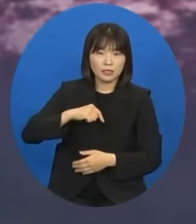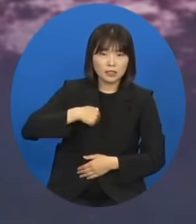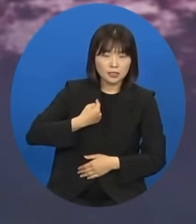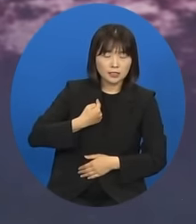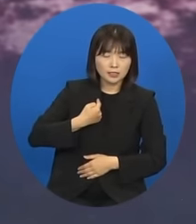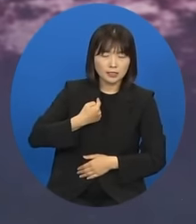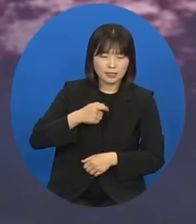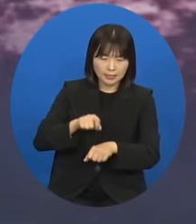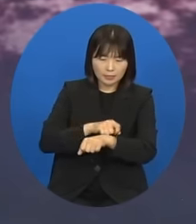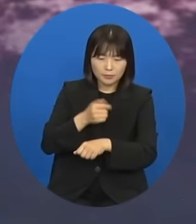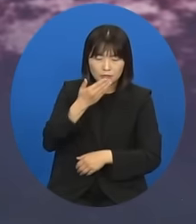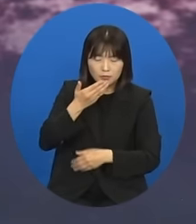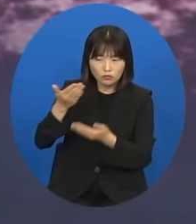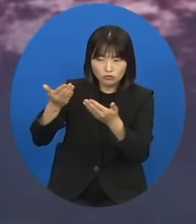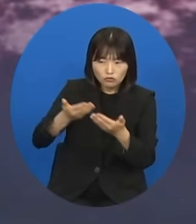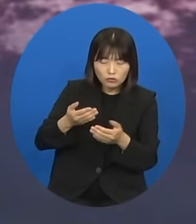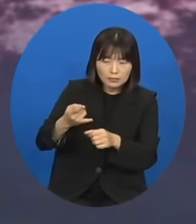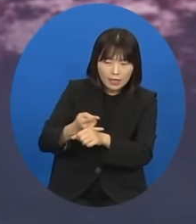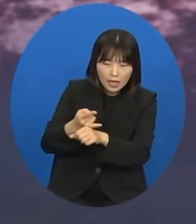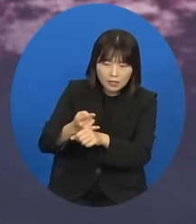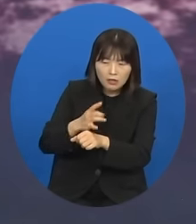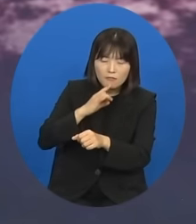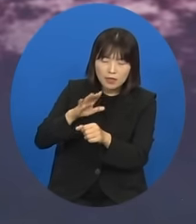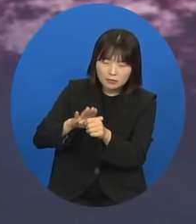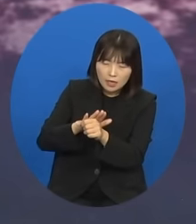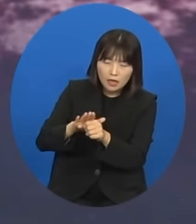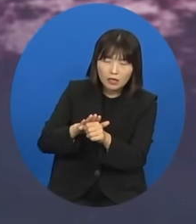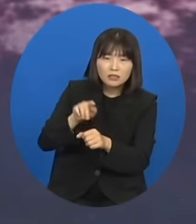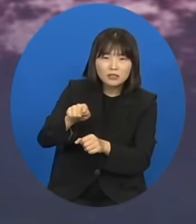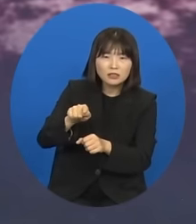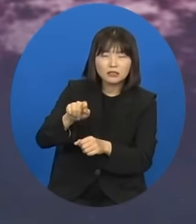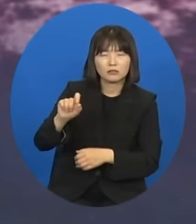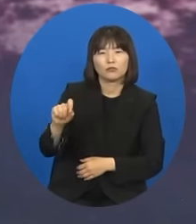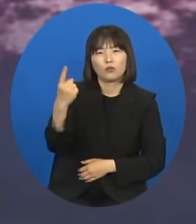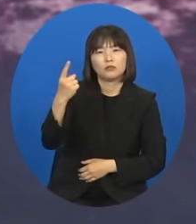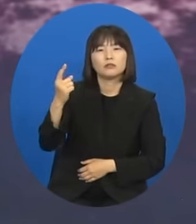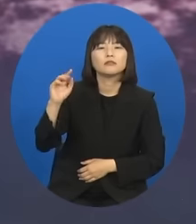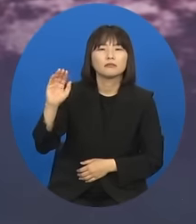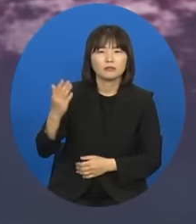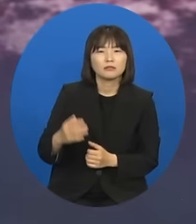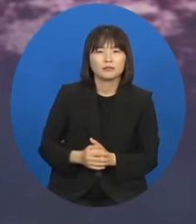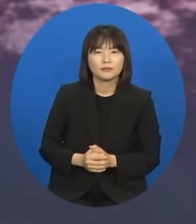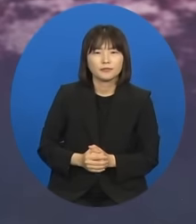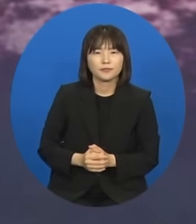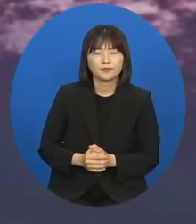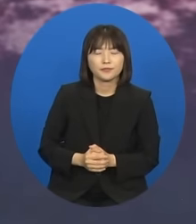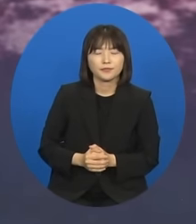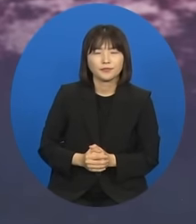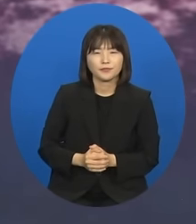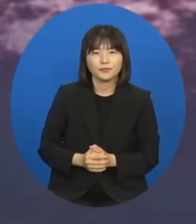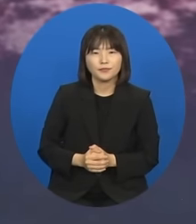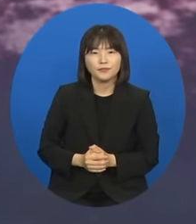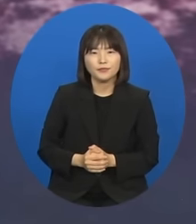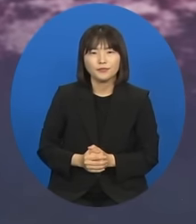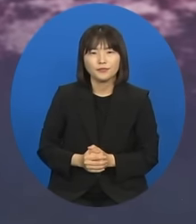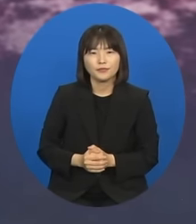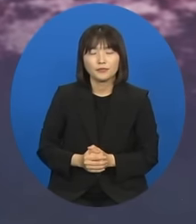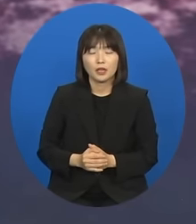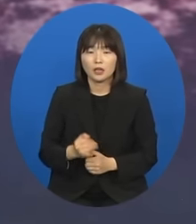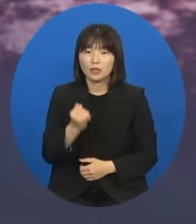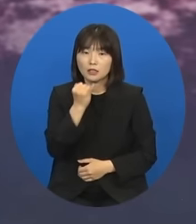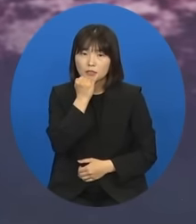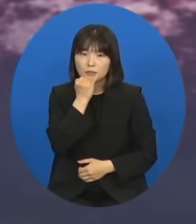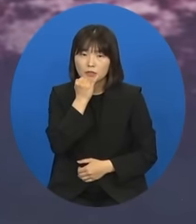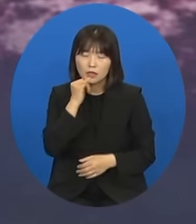갖다 주는 애에서 편해하는 것이이 모든 발단의 시작이에요 설령 그렇다고 쳐도 리브가가이